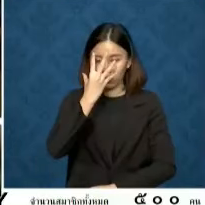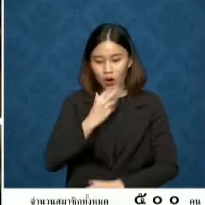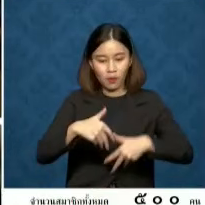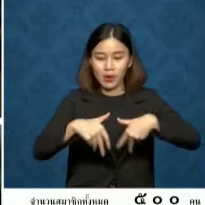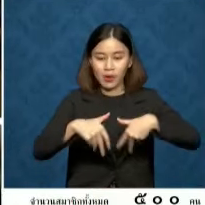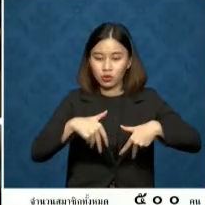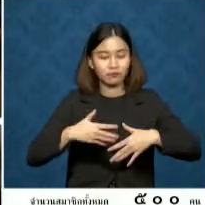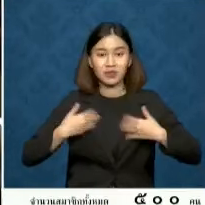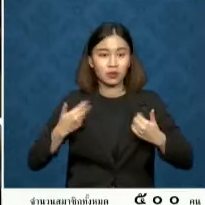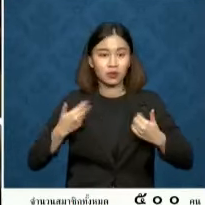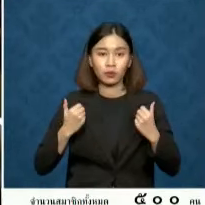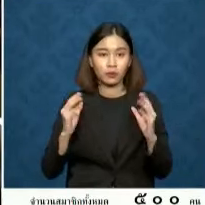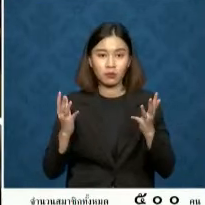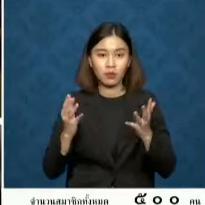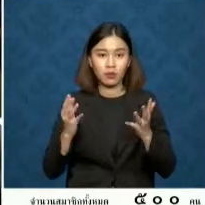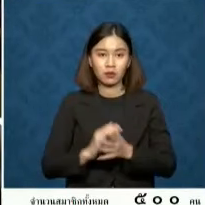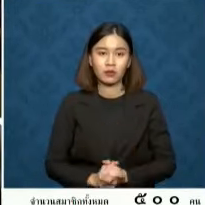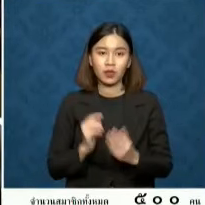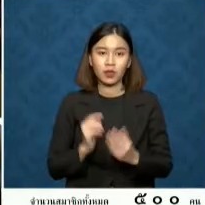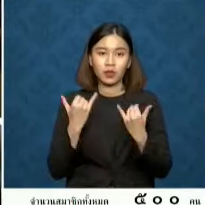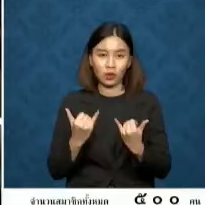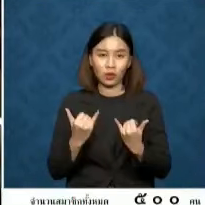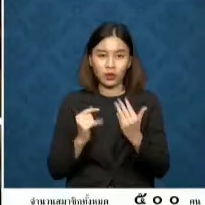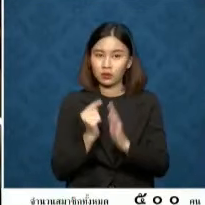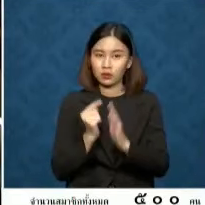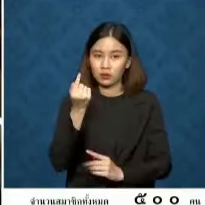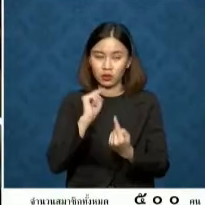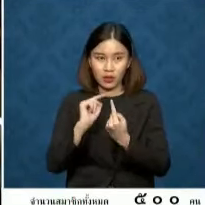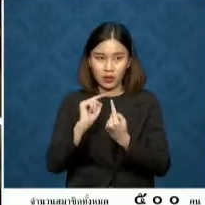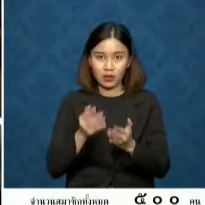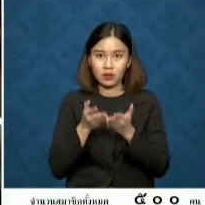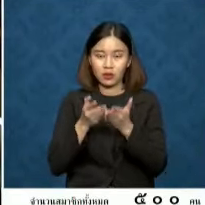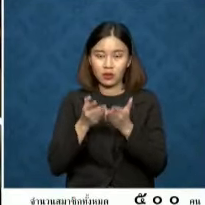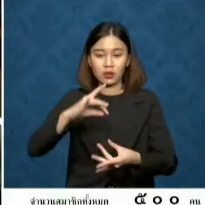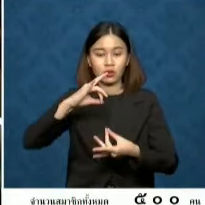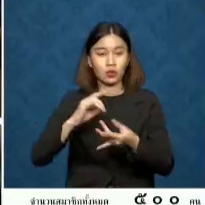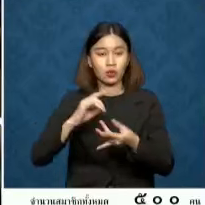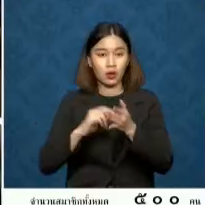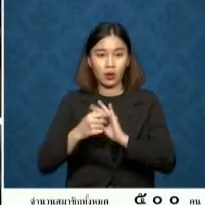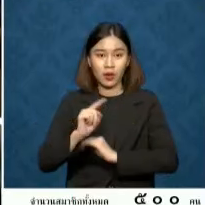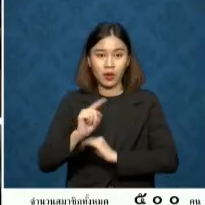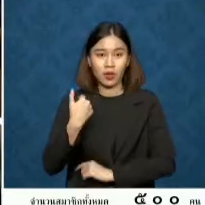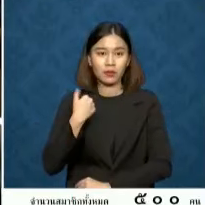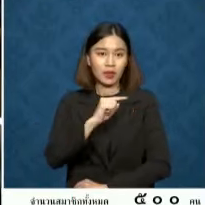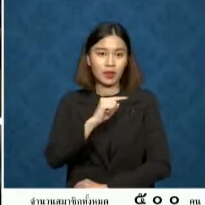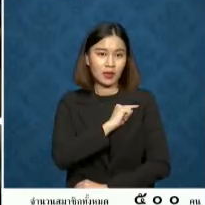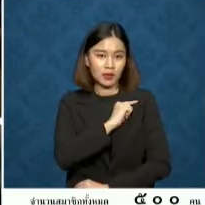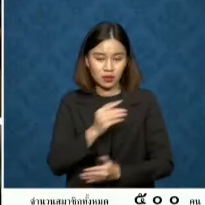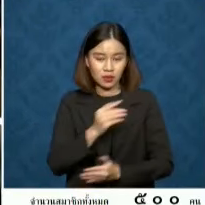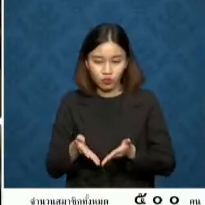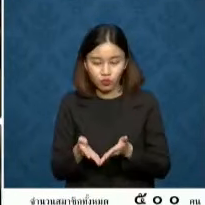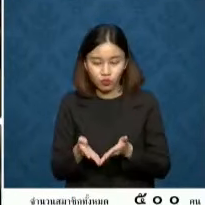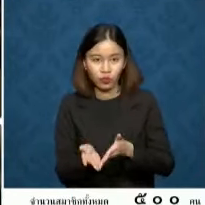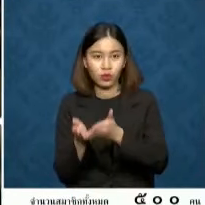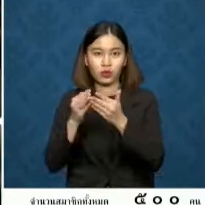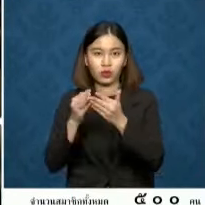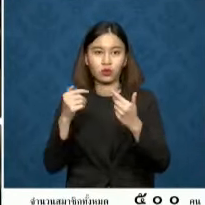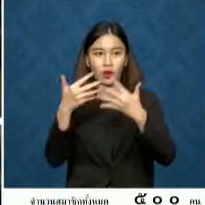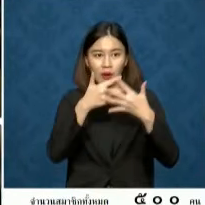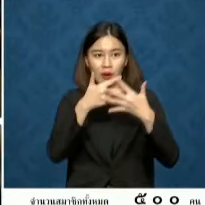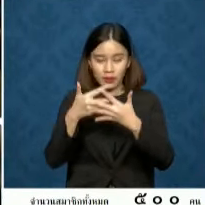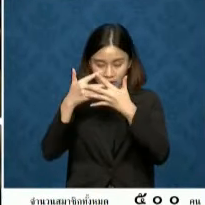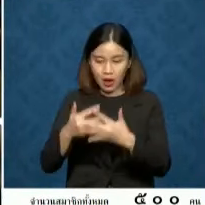ครับความคืบหน้าล่าสุดครับของเรือสุโขทัยก็คือว่ามีภารกิจกู้เรือแบบจำกัดที่อเมริกาเนี่ยส่ง